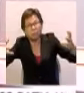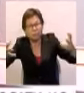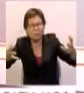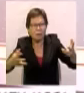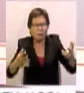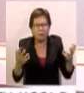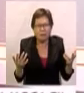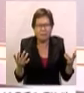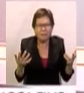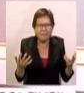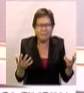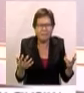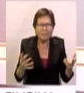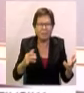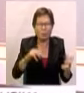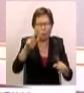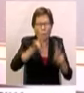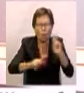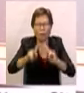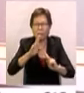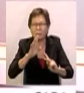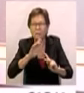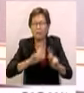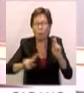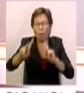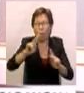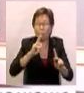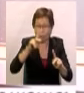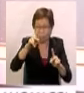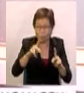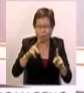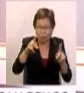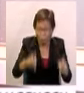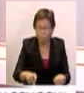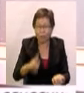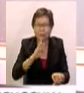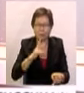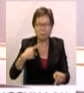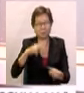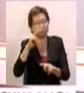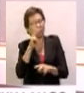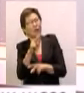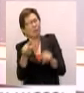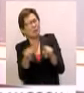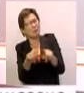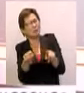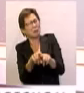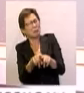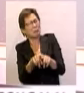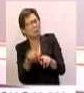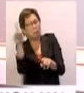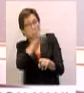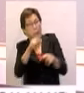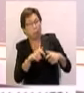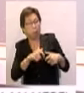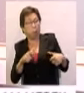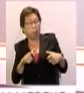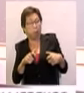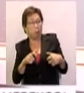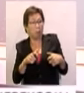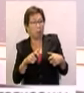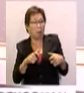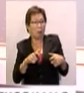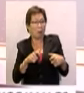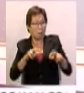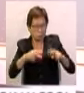Kenapa? Jadi orang kata memang kalau kita sekali imbas, nampak mereka ni terlalu berani hingga